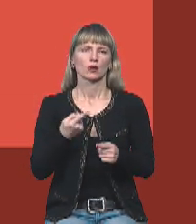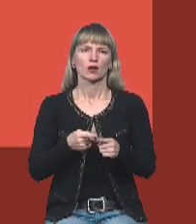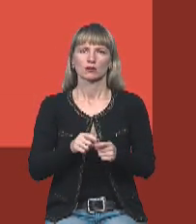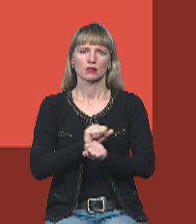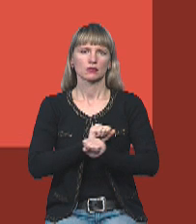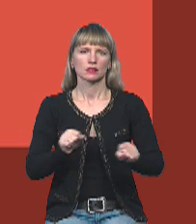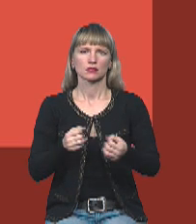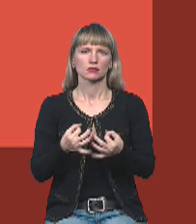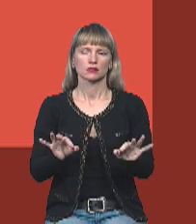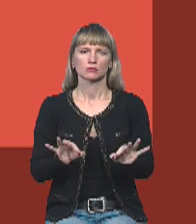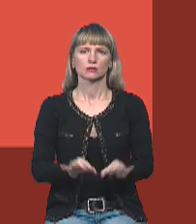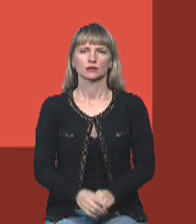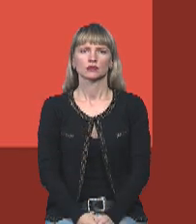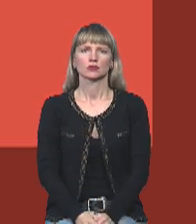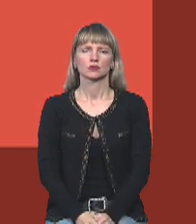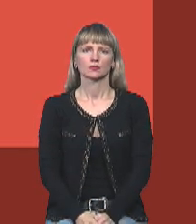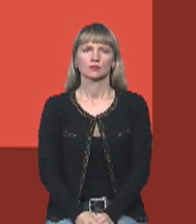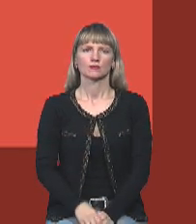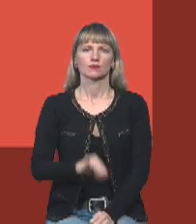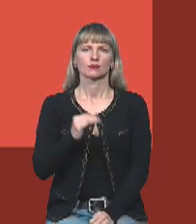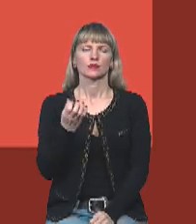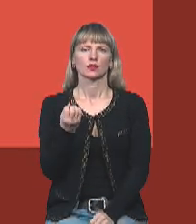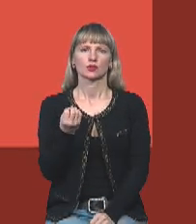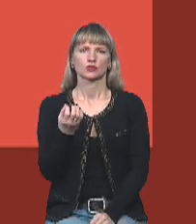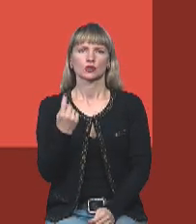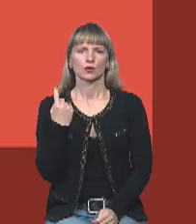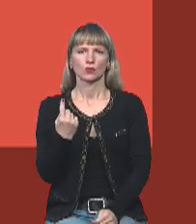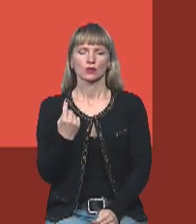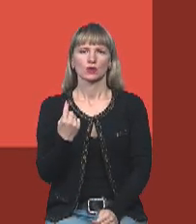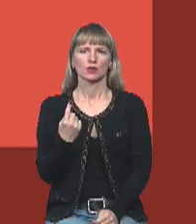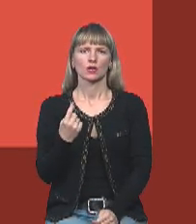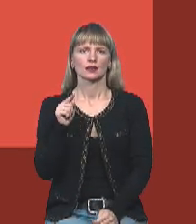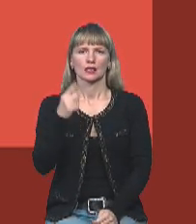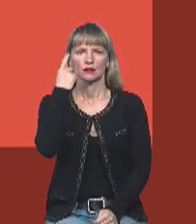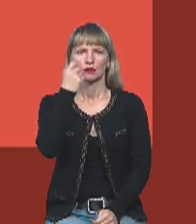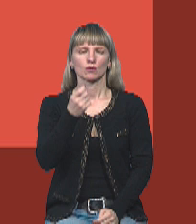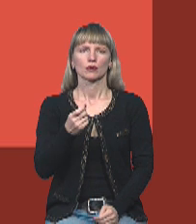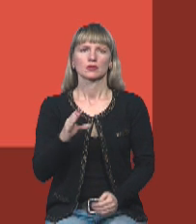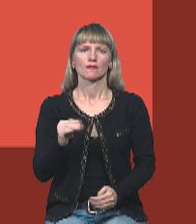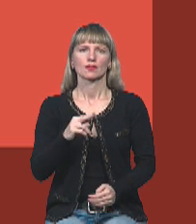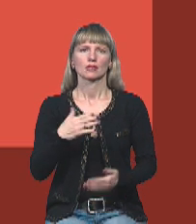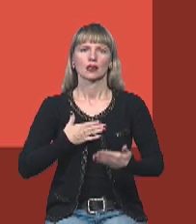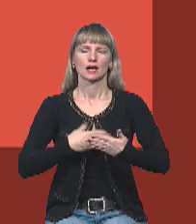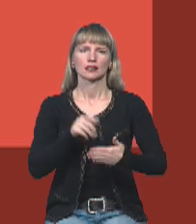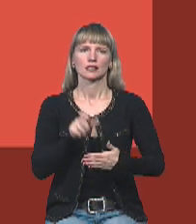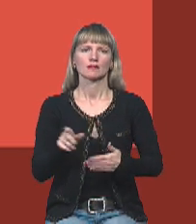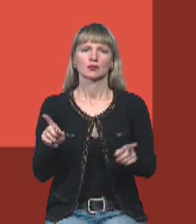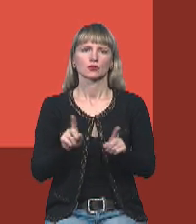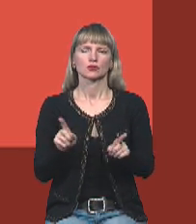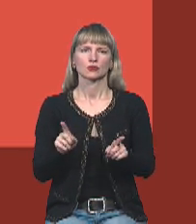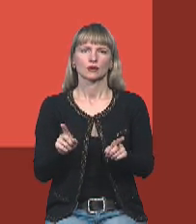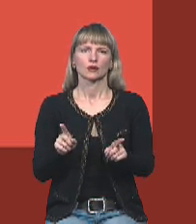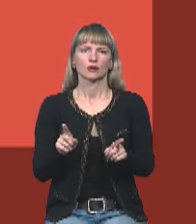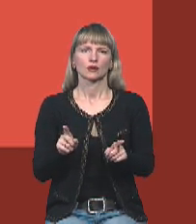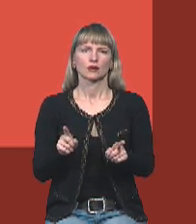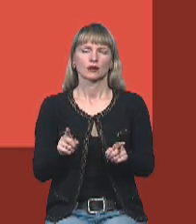допустити ніяким чином. Ну, і ще один аспект. Знову ж та інформація від активістів, що